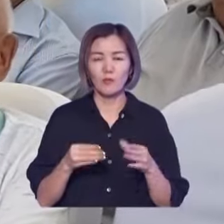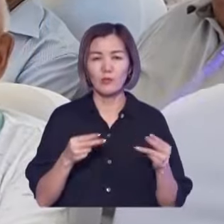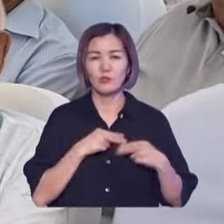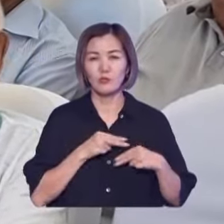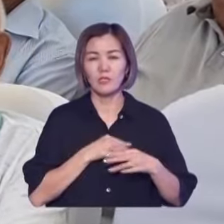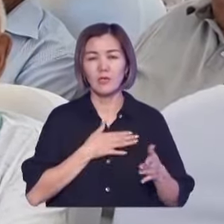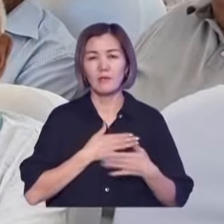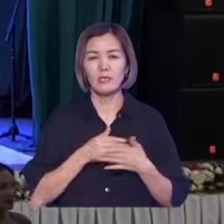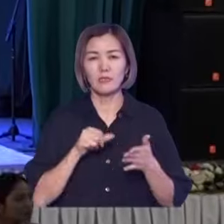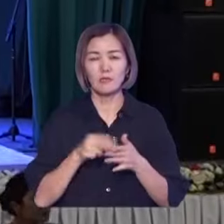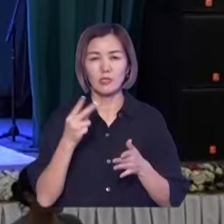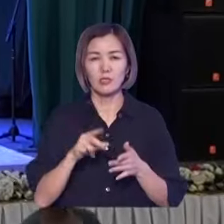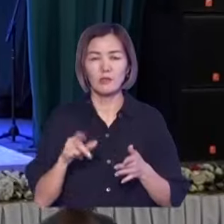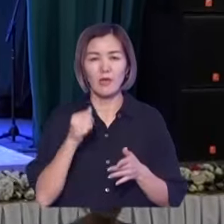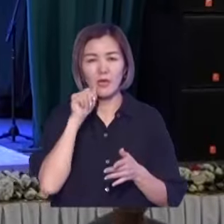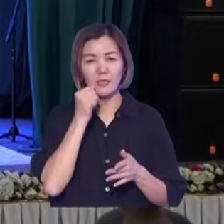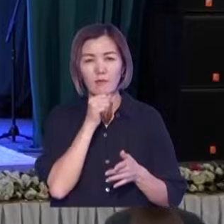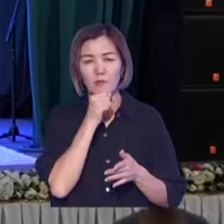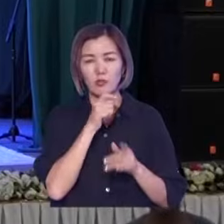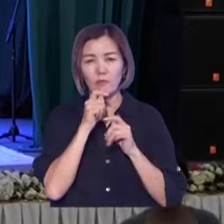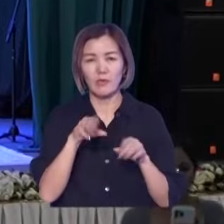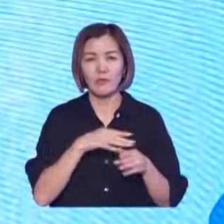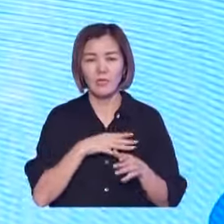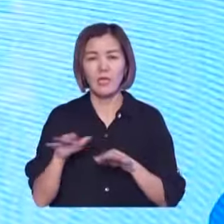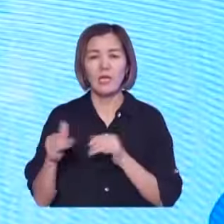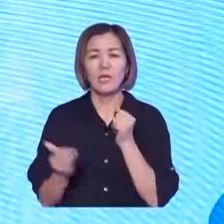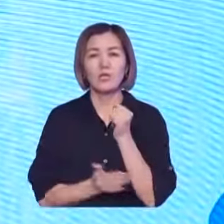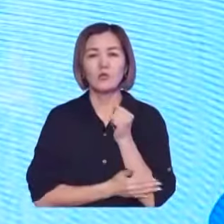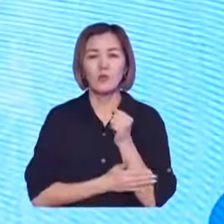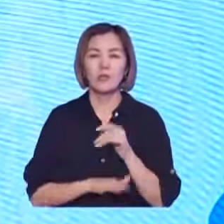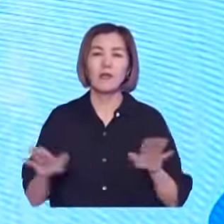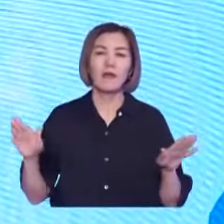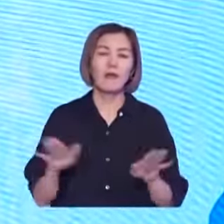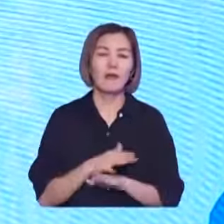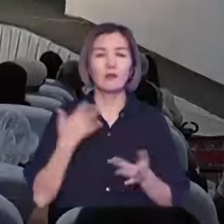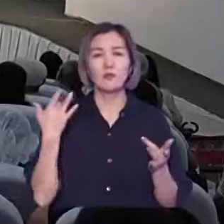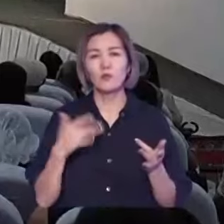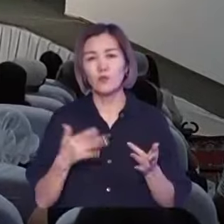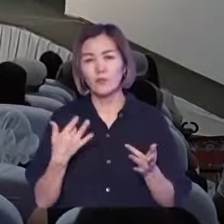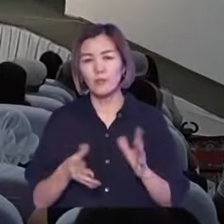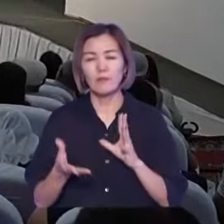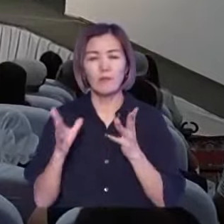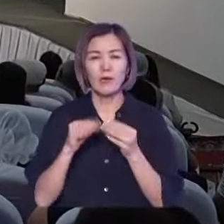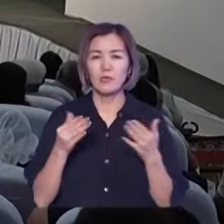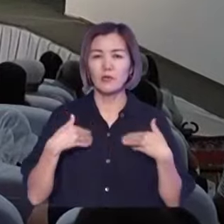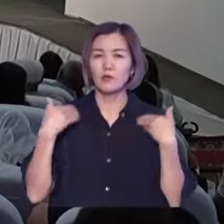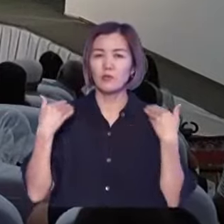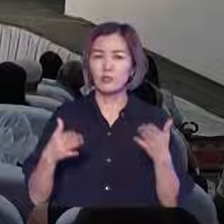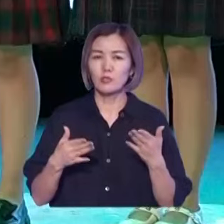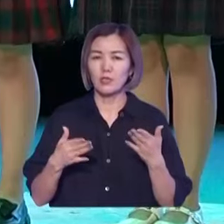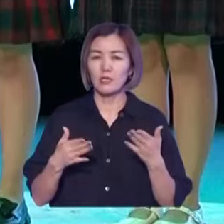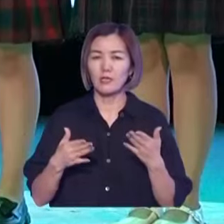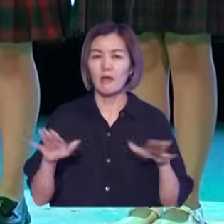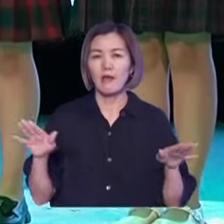жұмыстарына белсенді қатысып жүрген 20-ға жуық ата мен әжелер марапатталды. Шара соңында әнжір шашылып, күмбірлеген күй төгілді. Жетсу